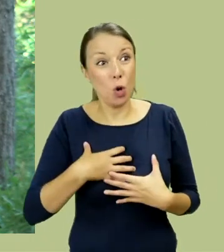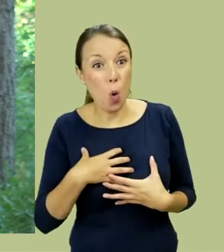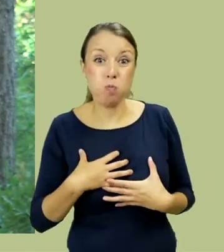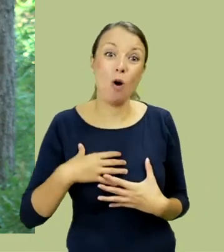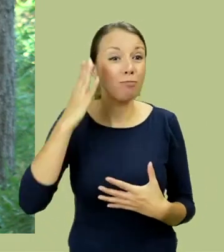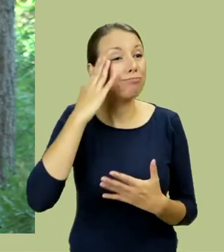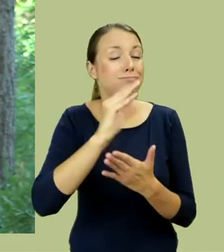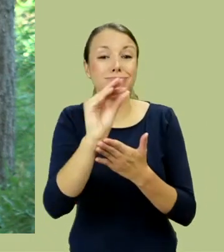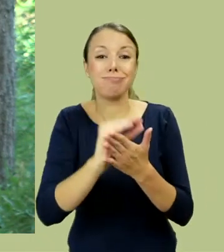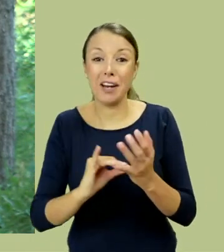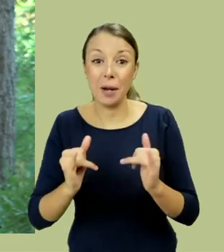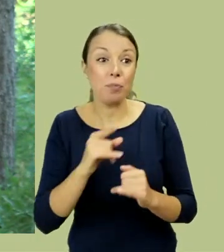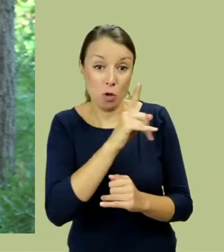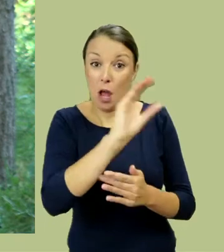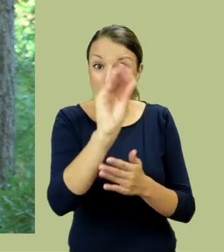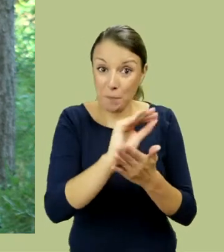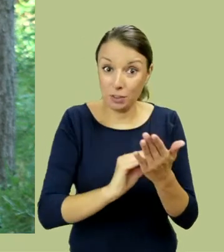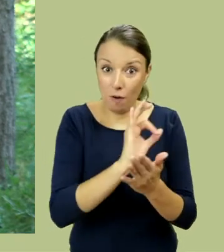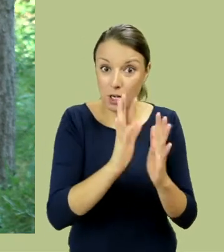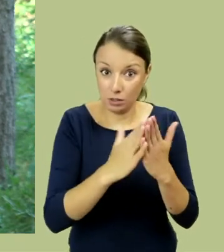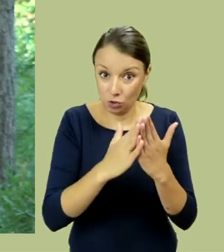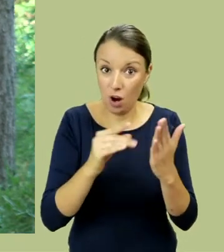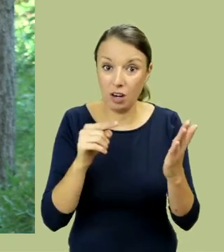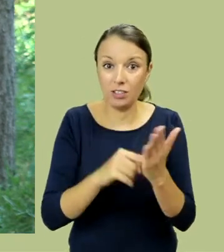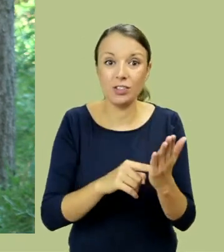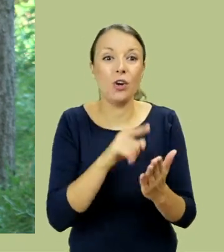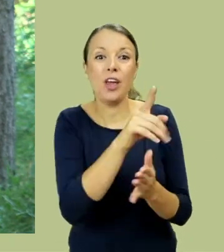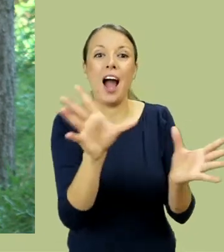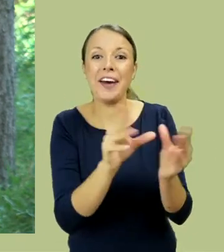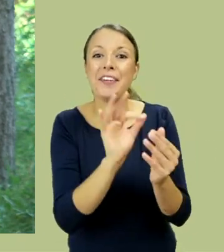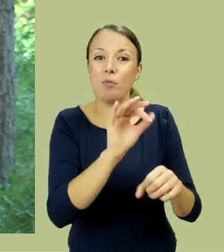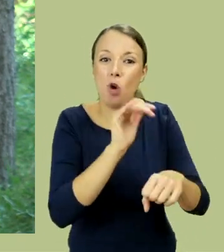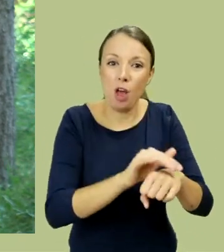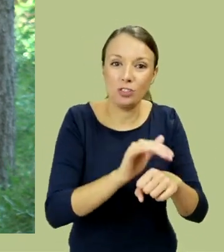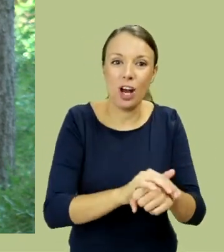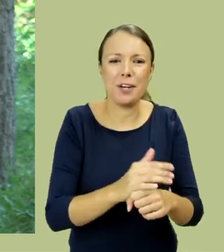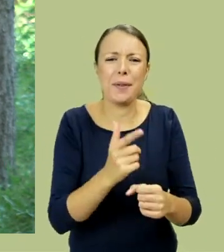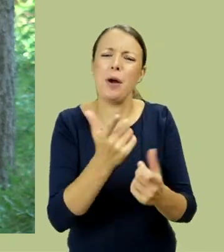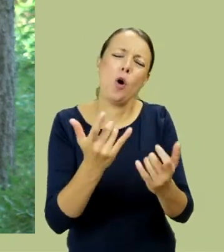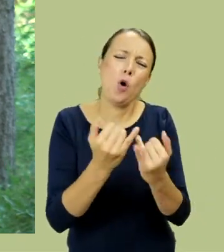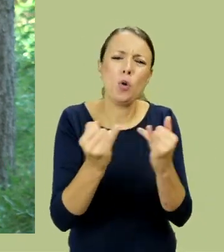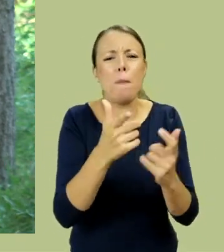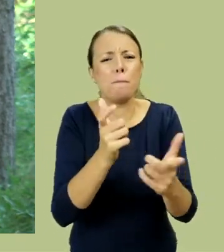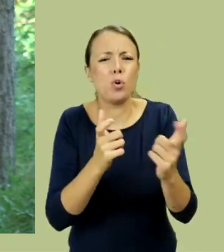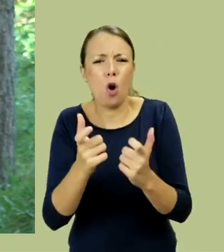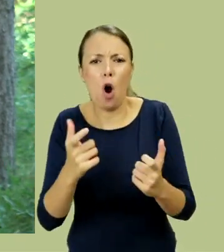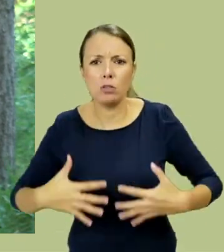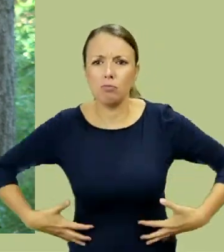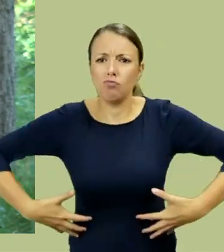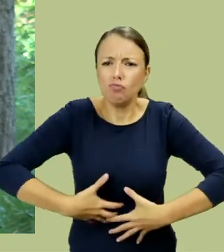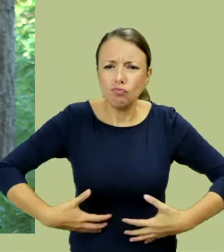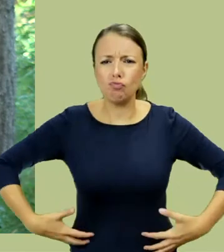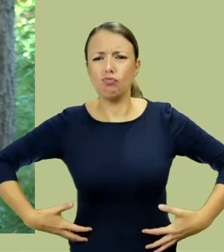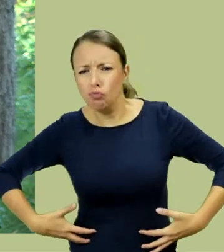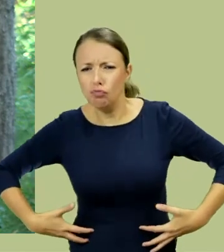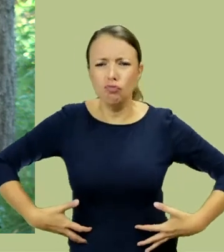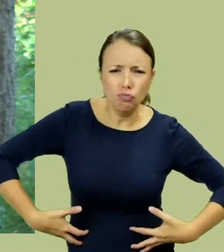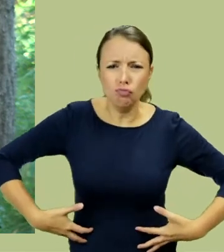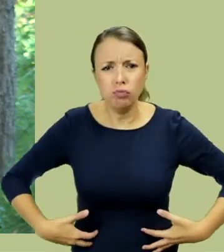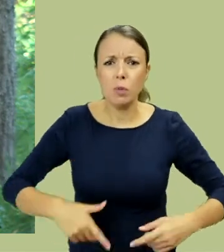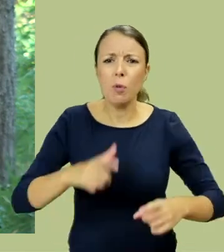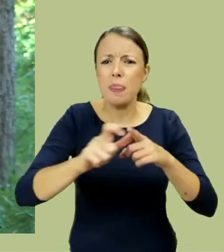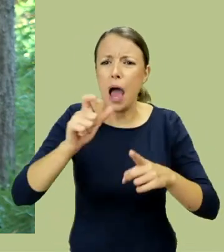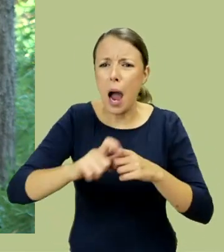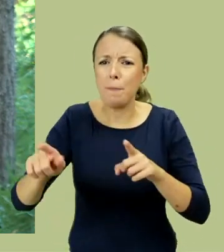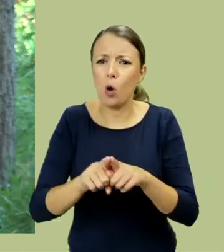z jedną z swoich towarzyszek broni, Rodziewiczówną, szły obładowane całkowicie tymi nabojami i